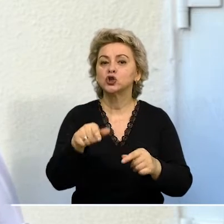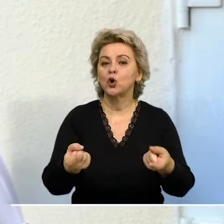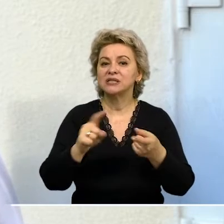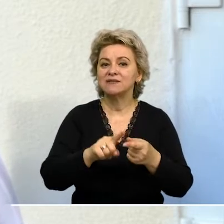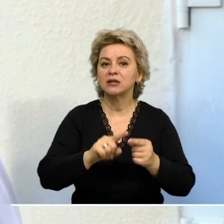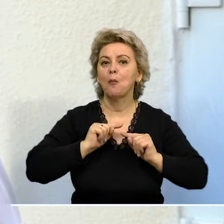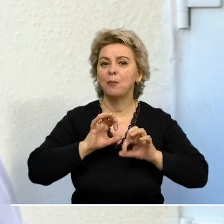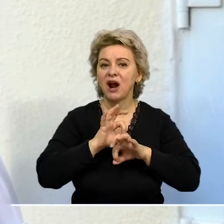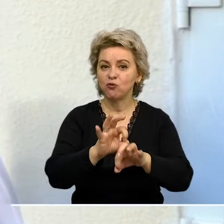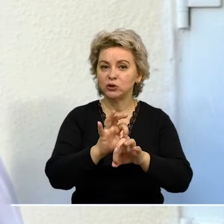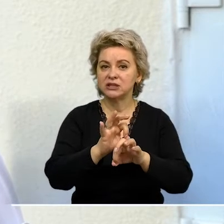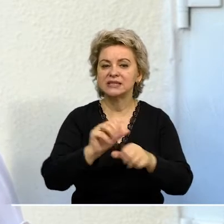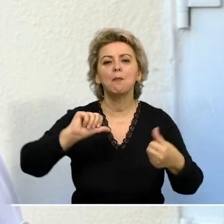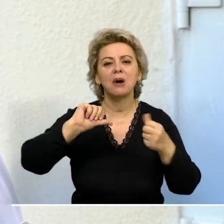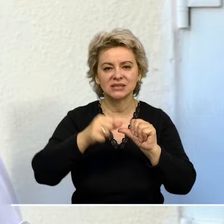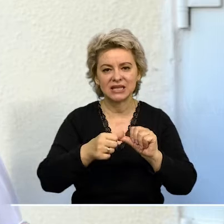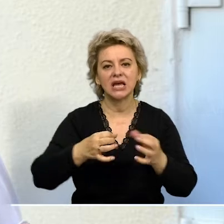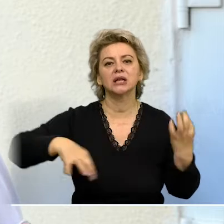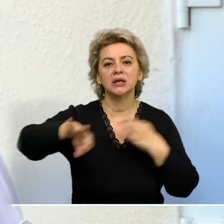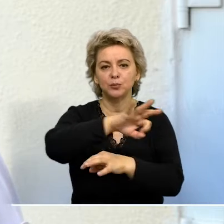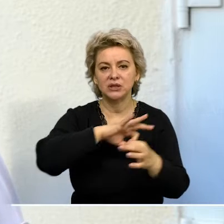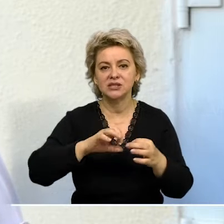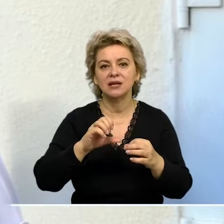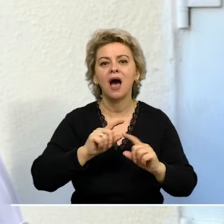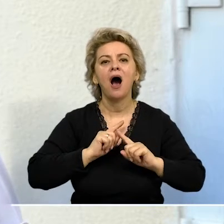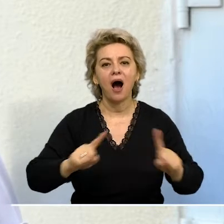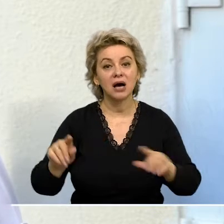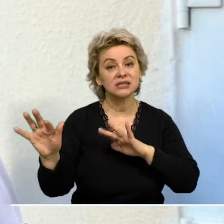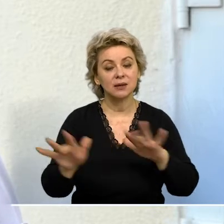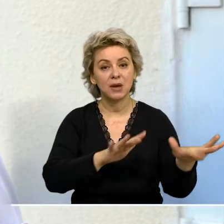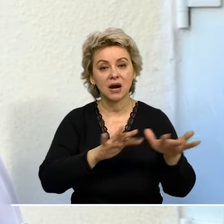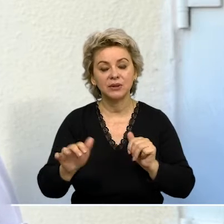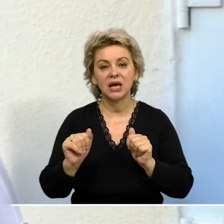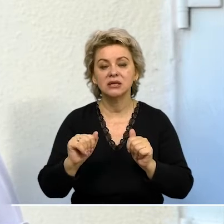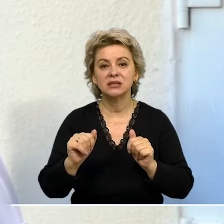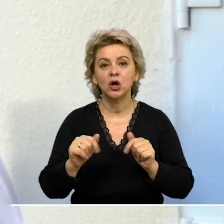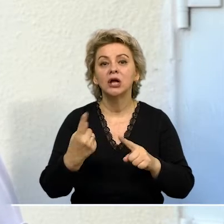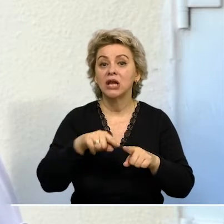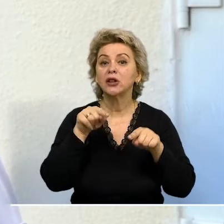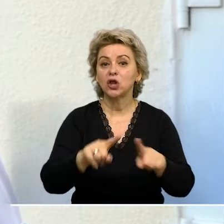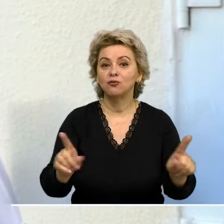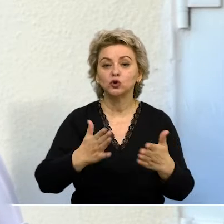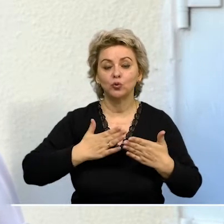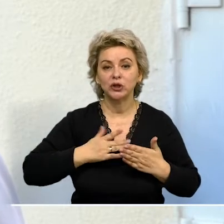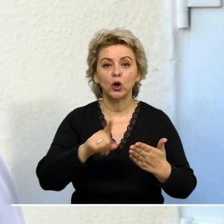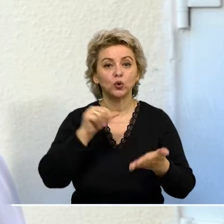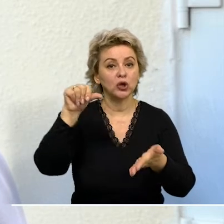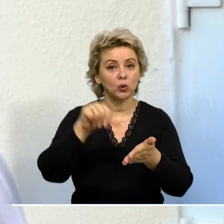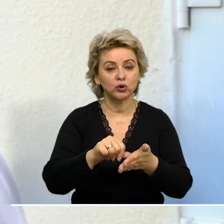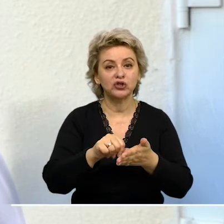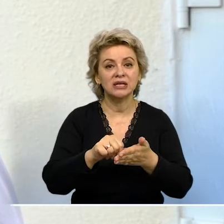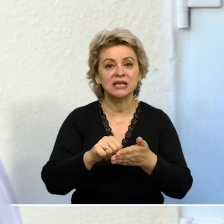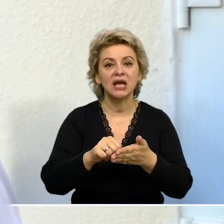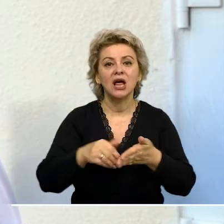лагеря, в связи с чем отдел пропаганды проводятся постоянные беседы, акции, мероприятия. Для того,